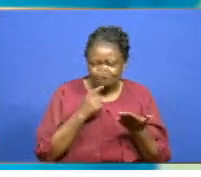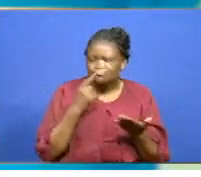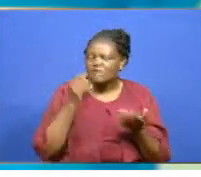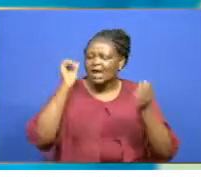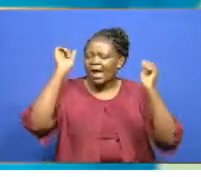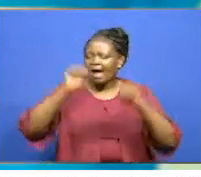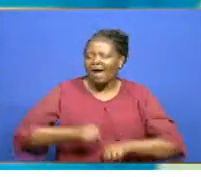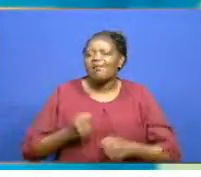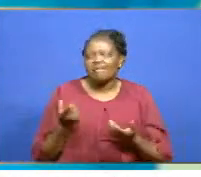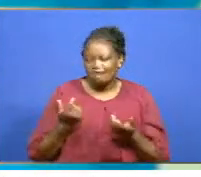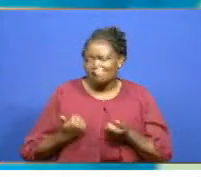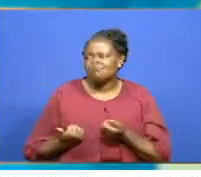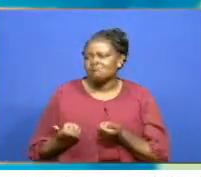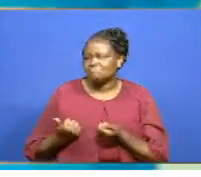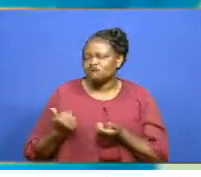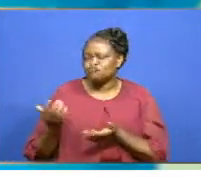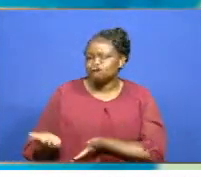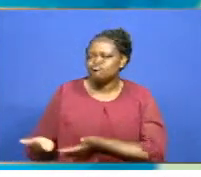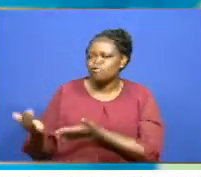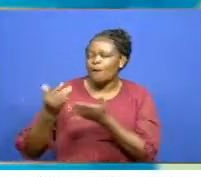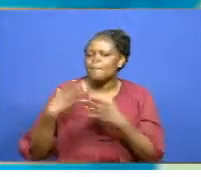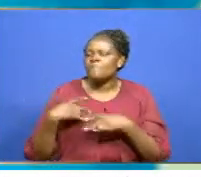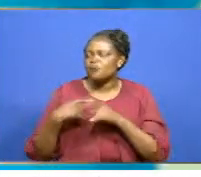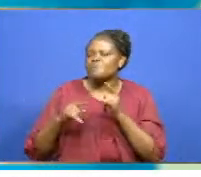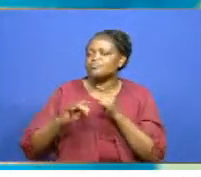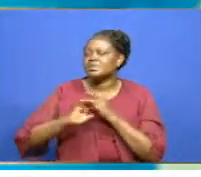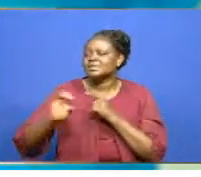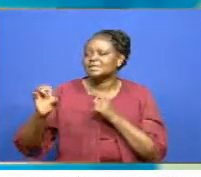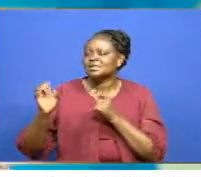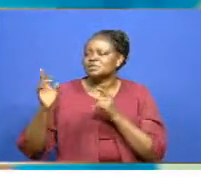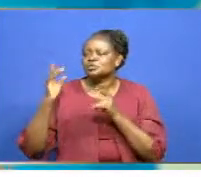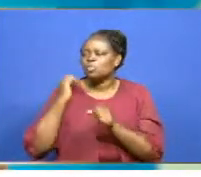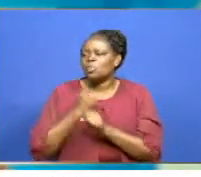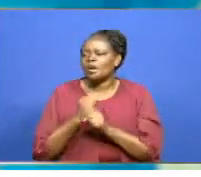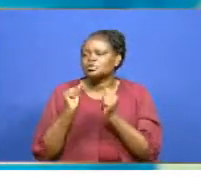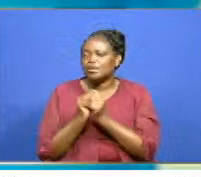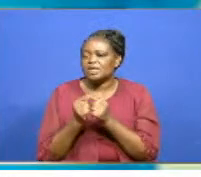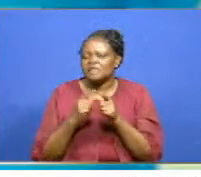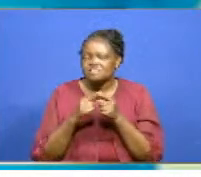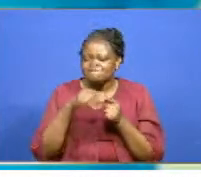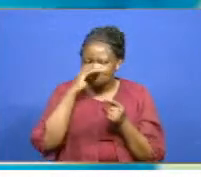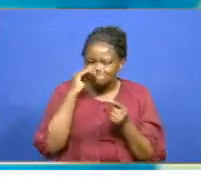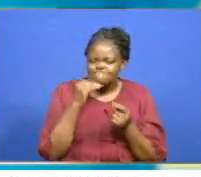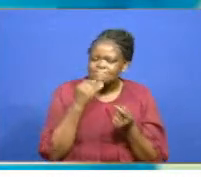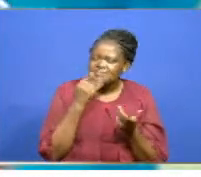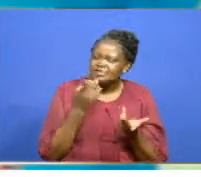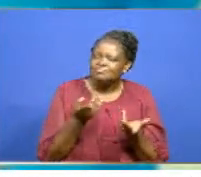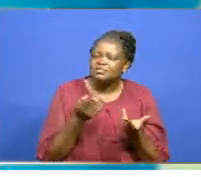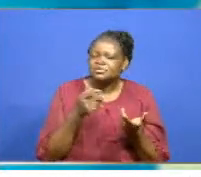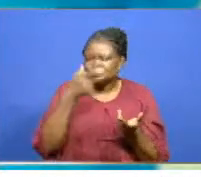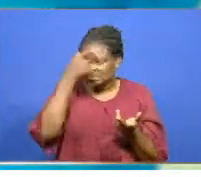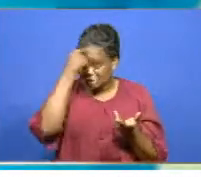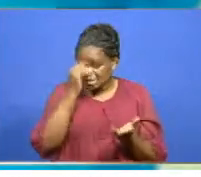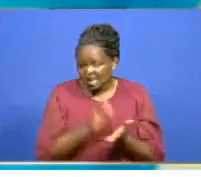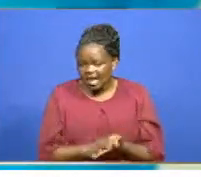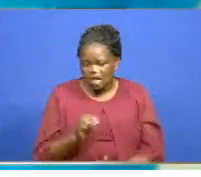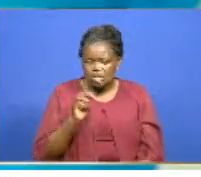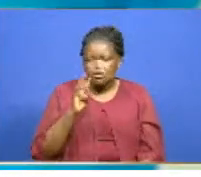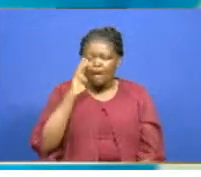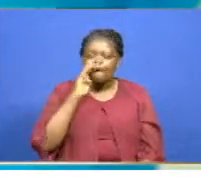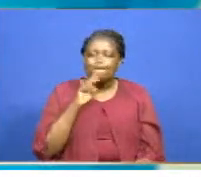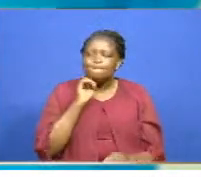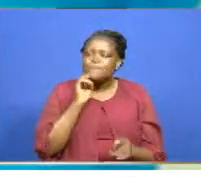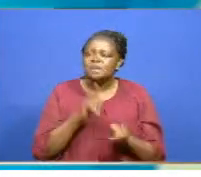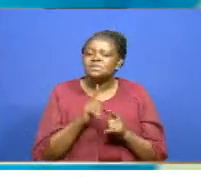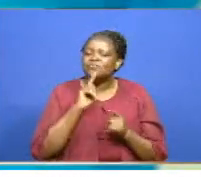ninaweza kurally hawa viongozi wangu wa Eastern wakuja pamoja, na Mudavadi aseme mimi na Weta na kina Eugene tumeamua ya kwamba kwa mara